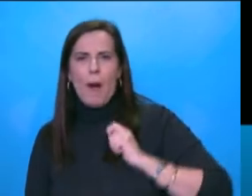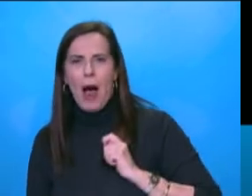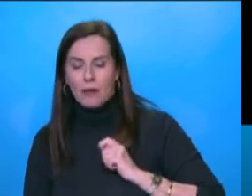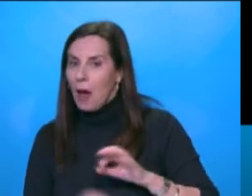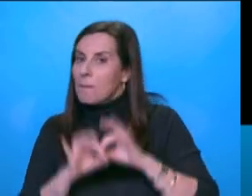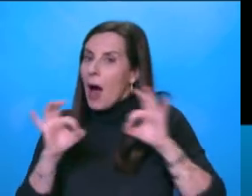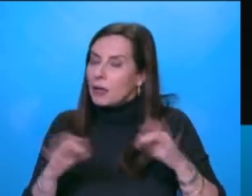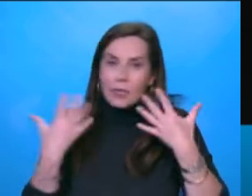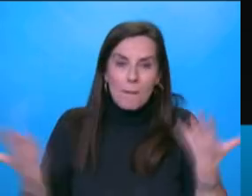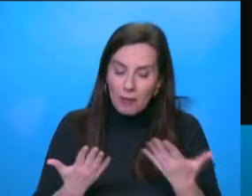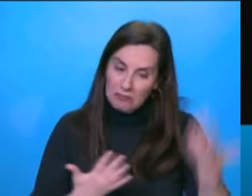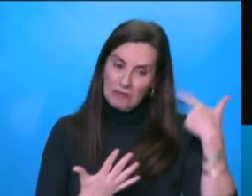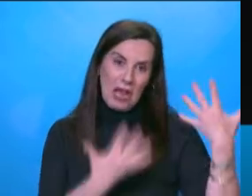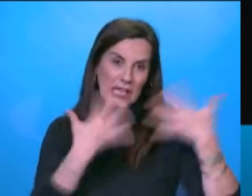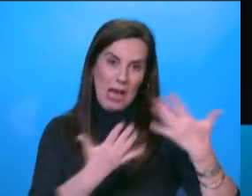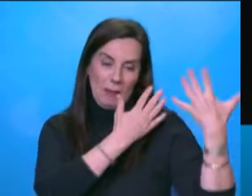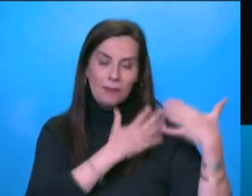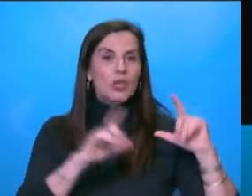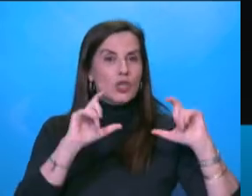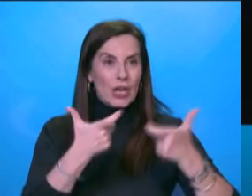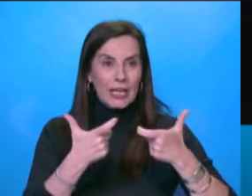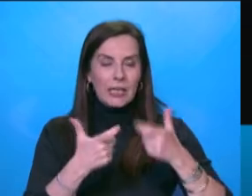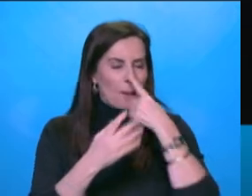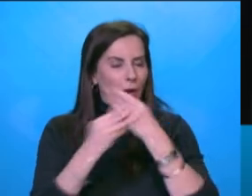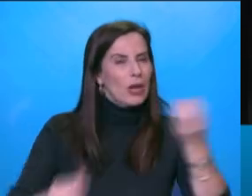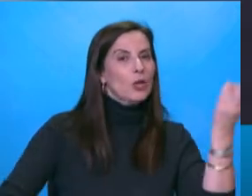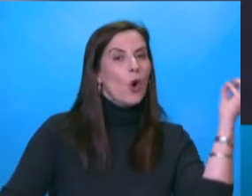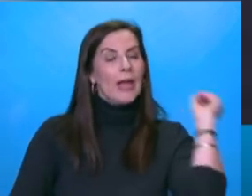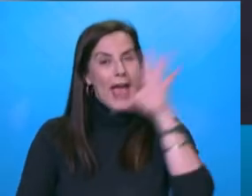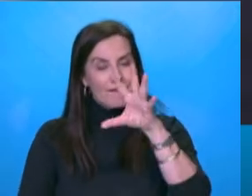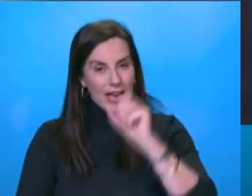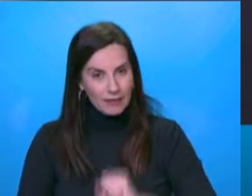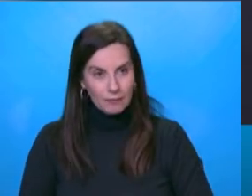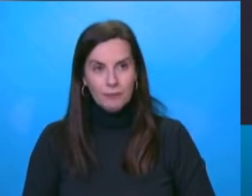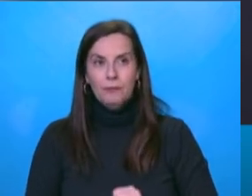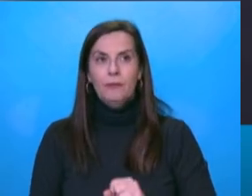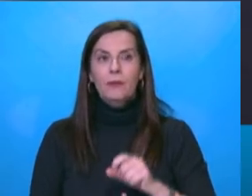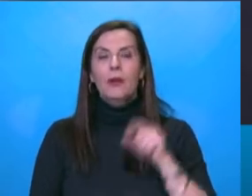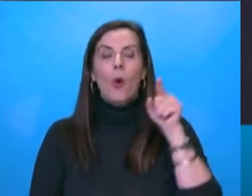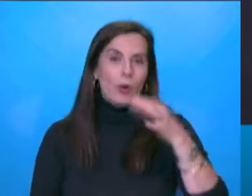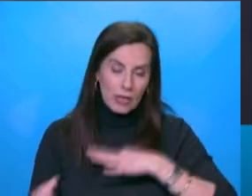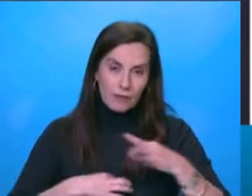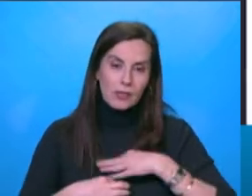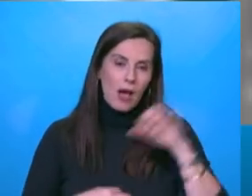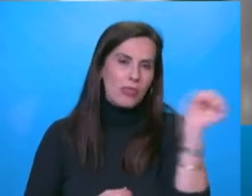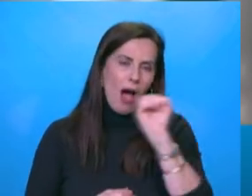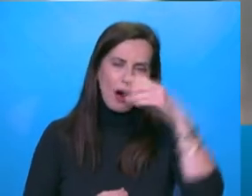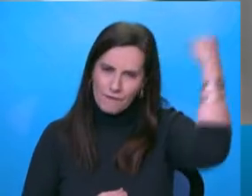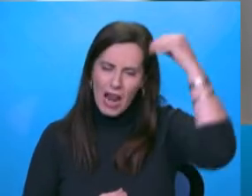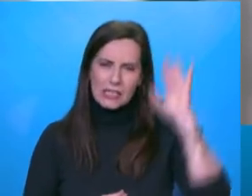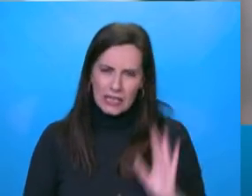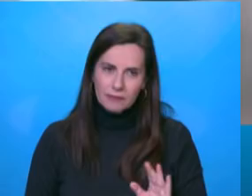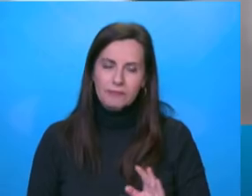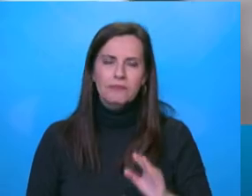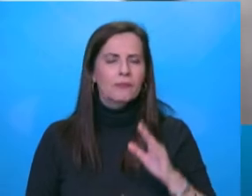הסיפור לפני 10 ימים, כשנעצר בחשד לידוי אבן מרכב חולף, ממנו נפצע נהג פלסטיני בראשו. במשך כל